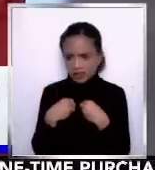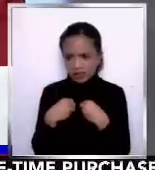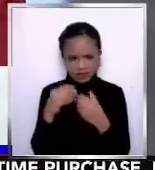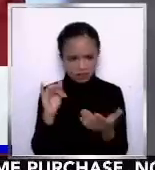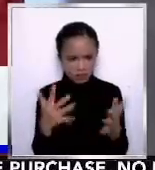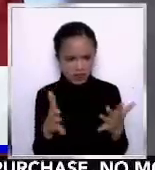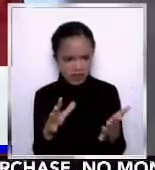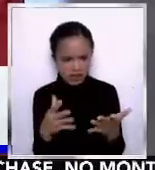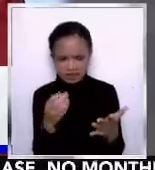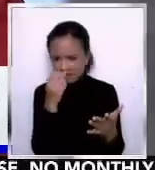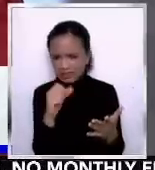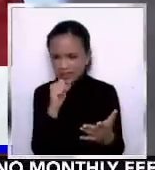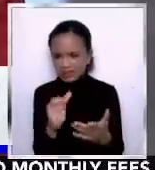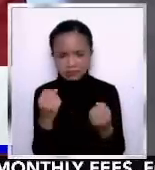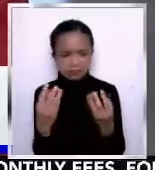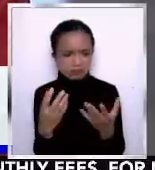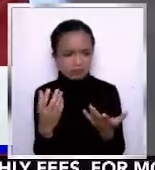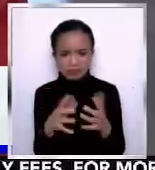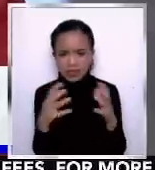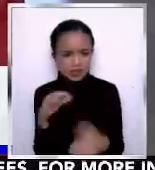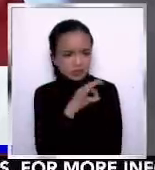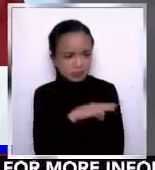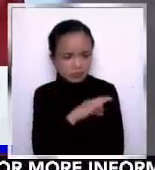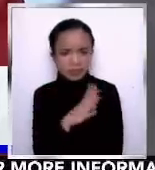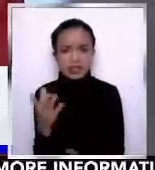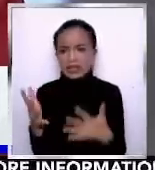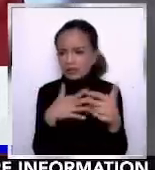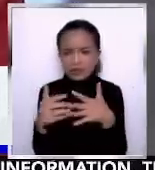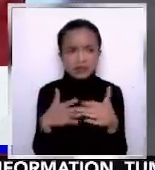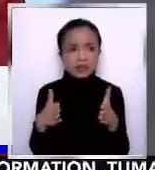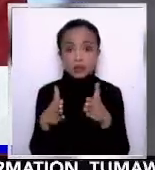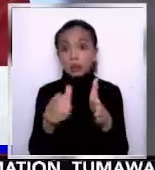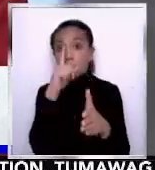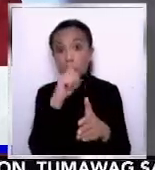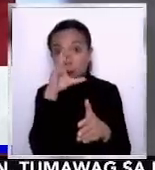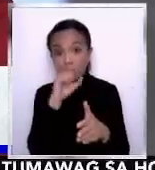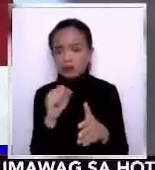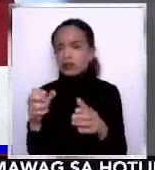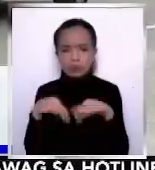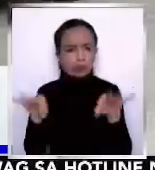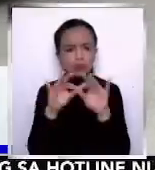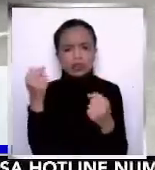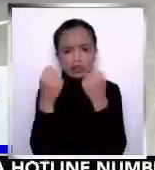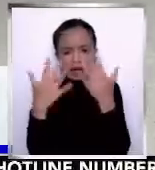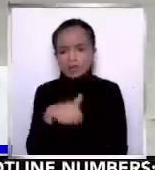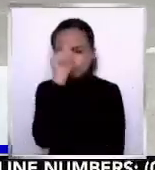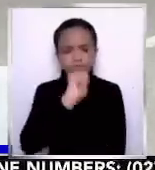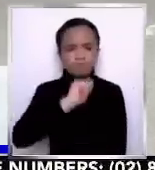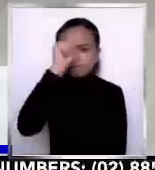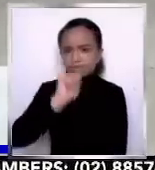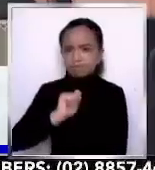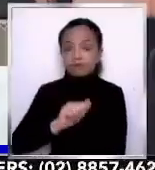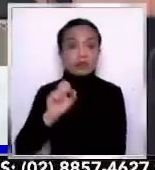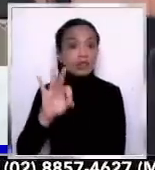pag babalik po nila yung talagang rota namin, kahit po papaano yung mga driver at mga operator, magtsatsaga yan. Kung ibabalik ang dating